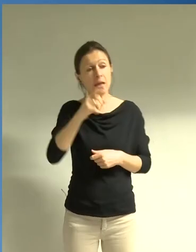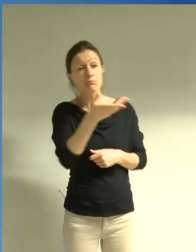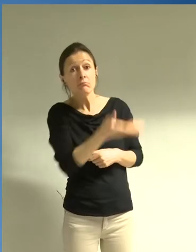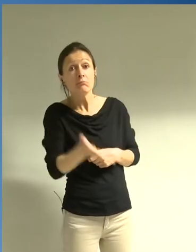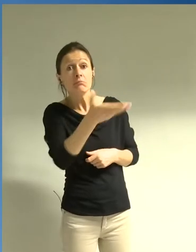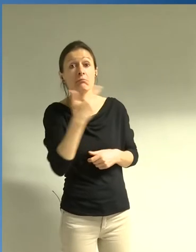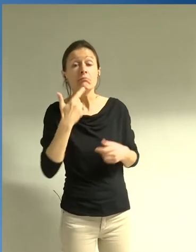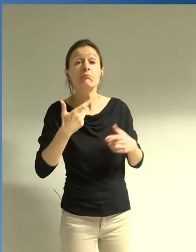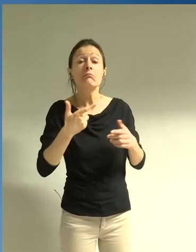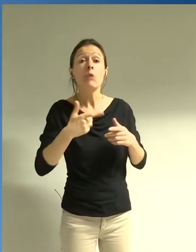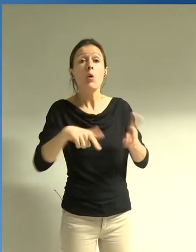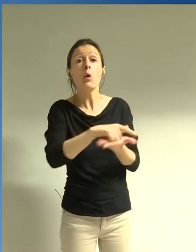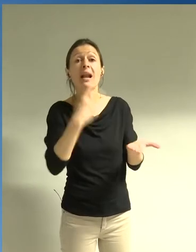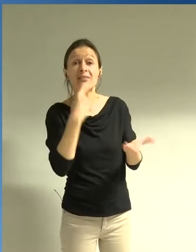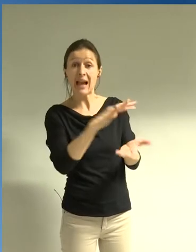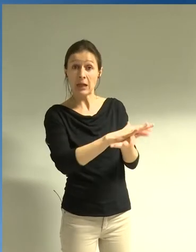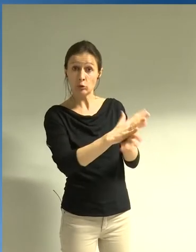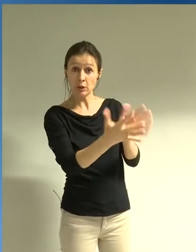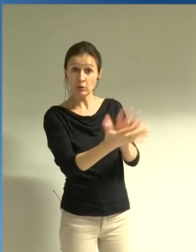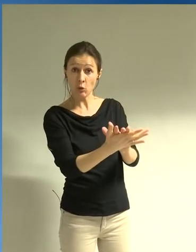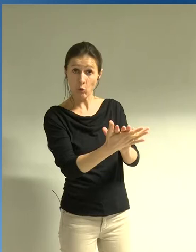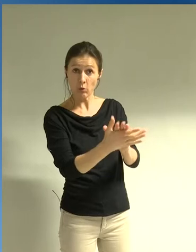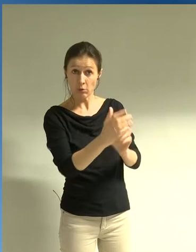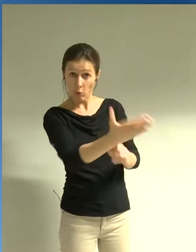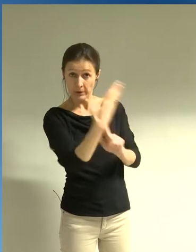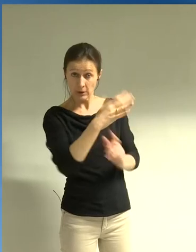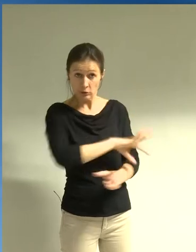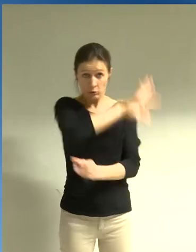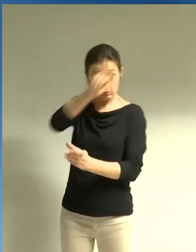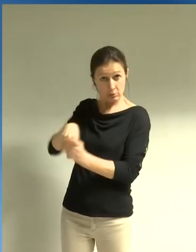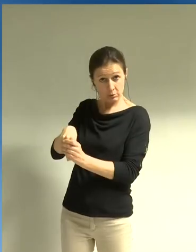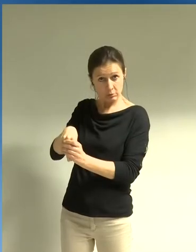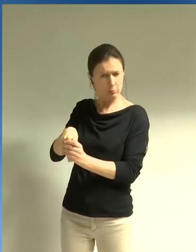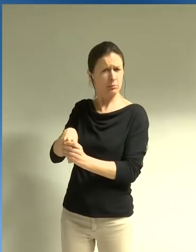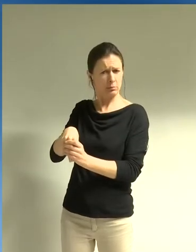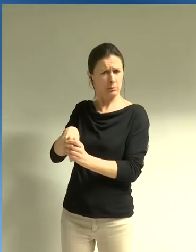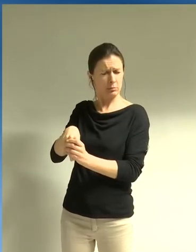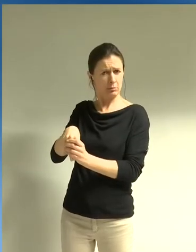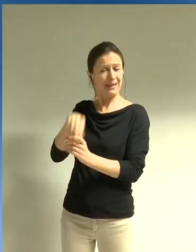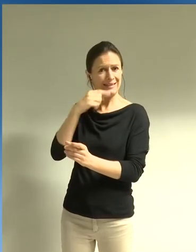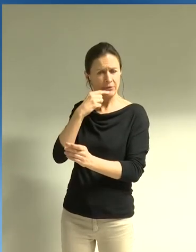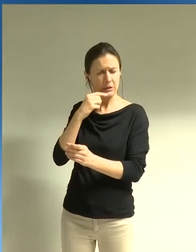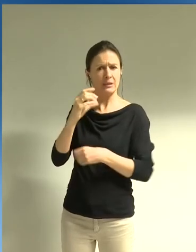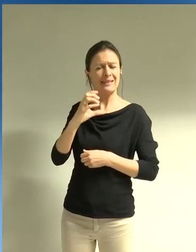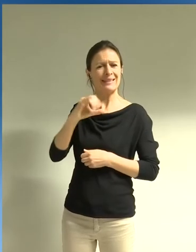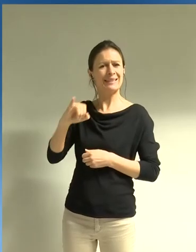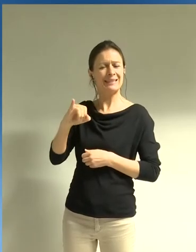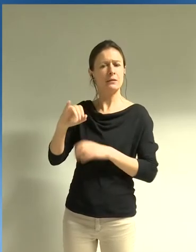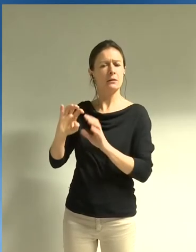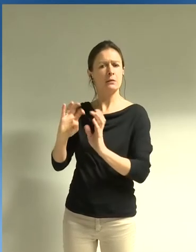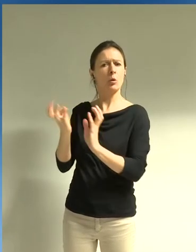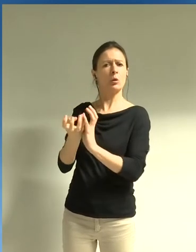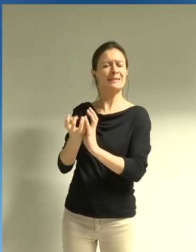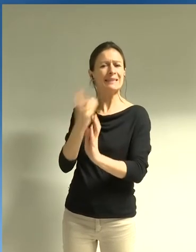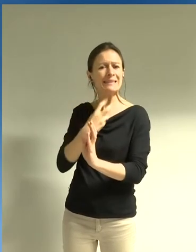donc ça veut dire qu'en fait tous les membres des conseils citoyen politique de la ville